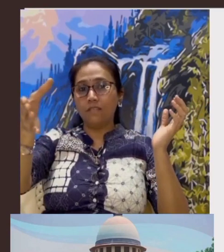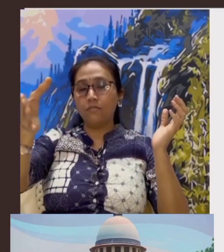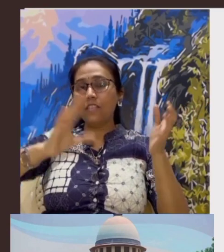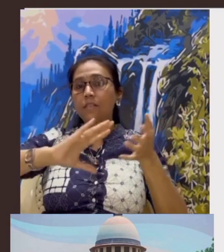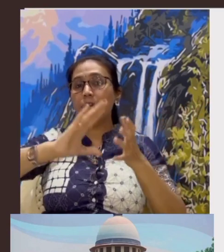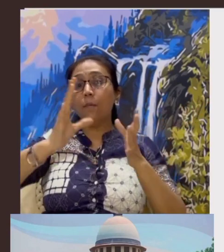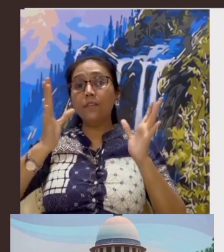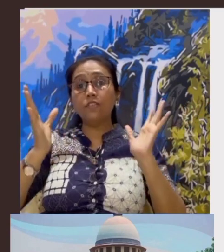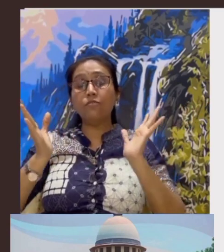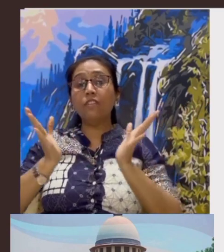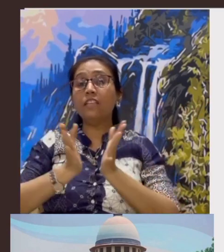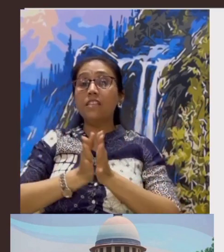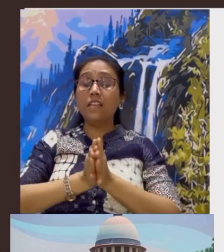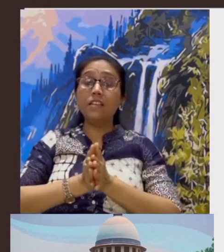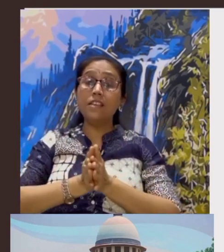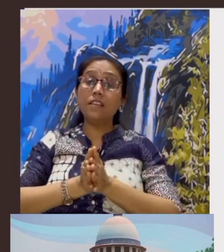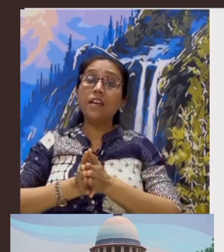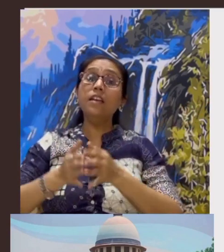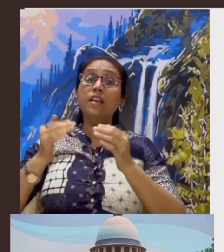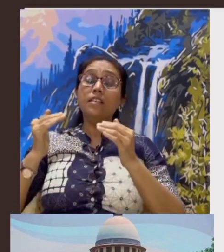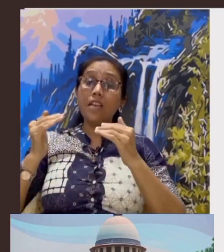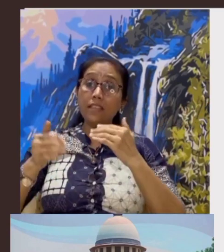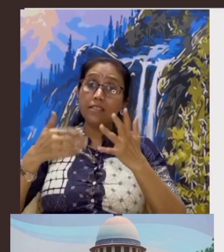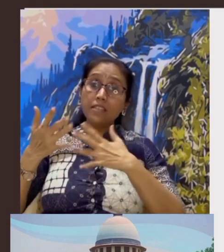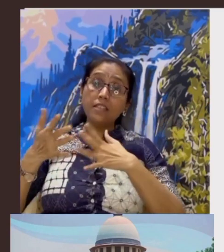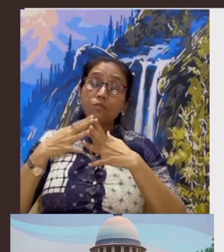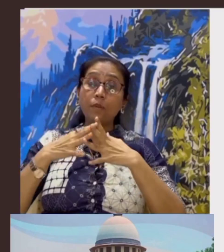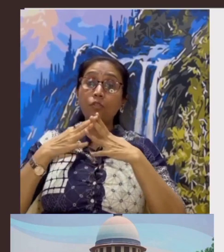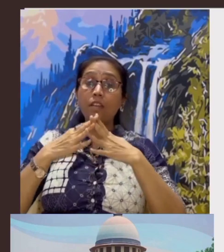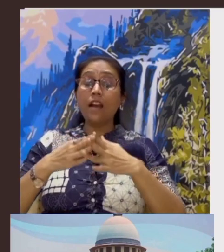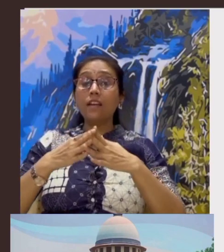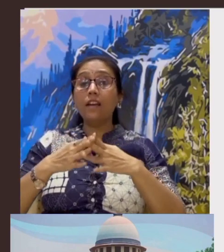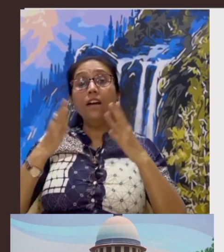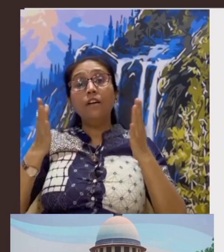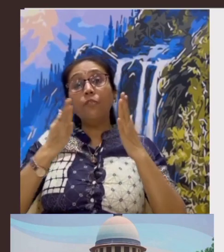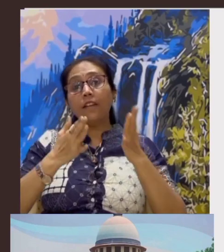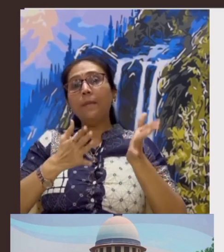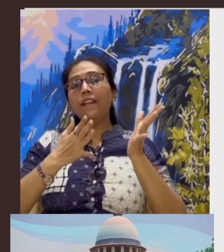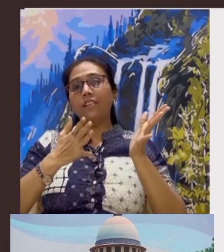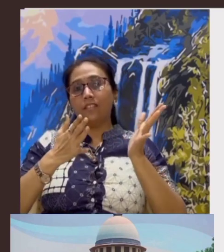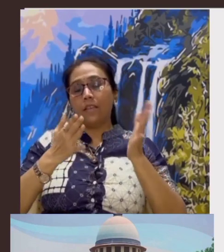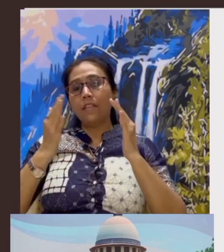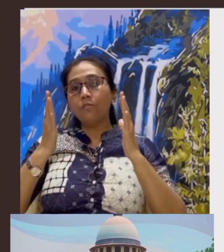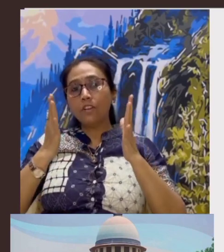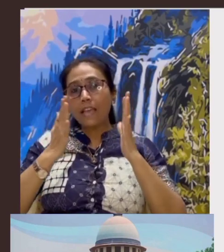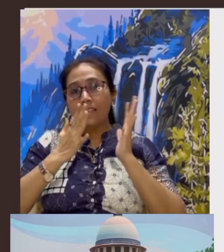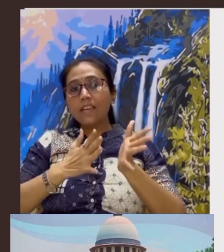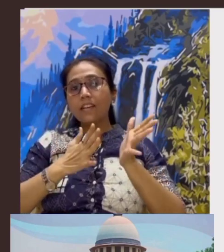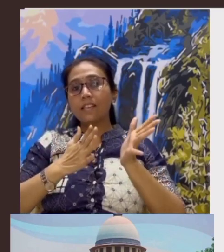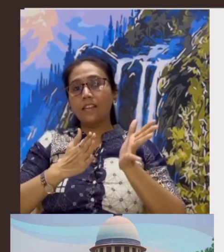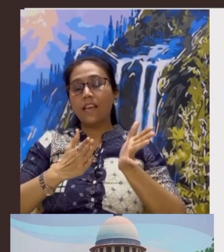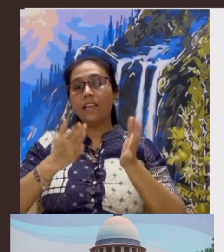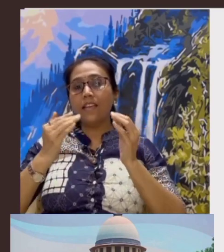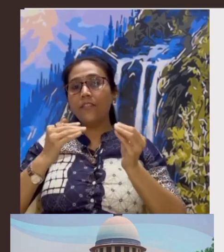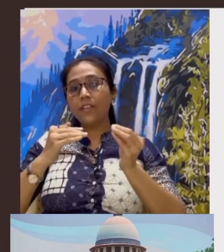वो किसी भी कॉम्पनसेशन को इंक्रीज नहीं कर सकता है। ज्यादा से ज्यादा सुप्रीम कोर्ट क्या करेगा, वो रेमिट कर सकता है, मतलब वो कैंसिल कर